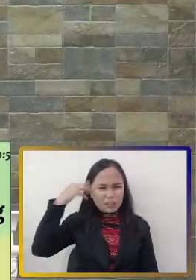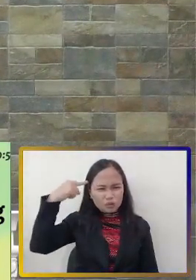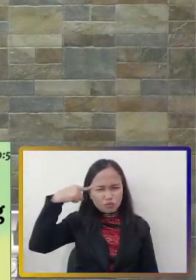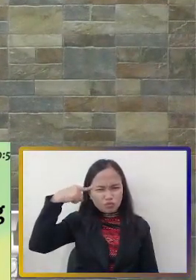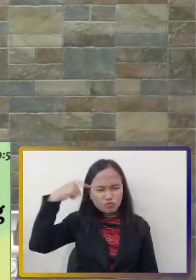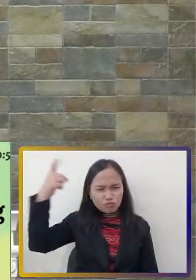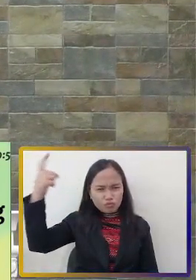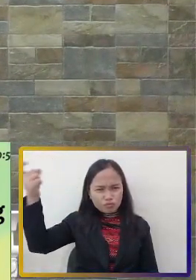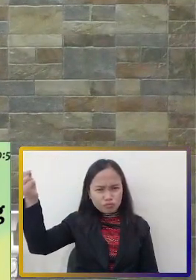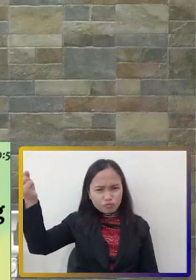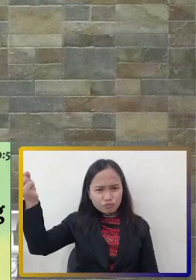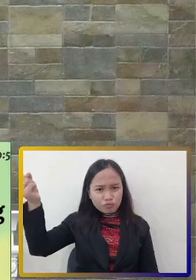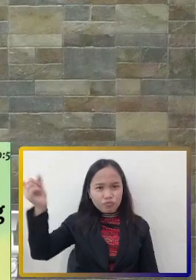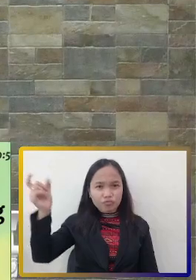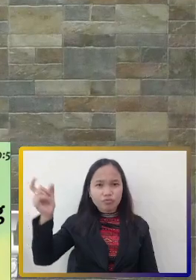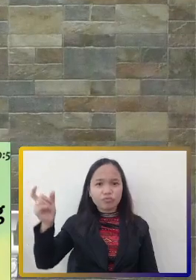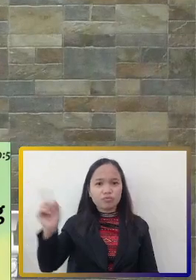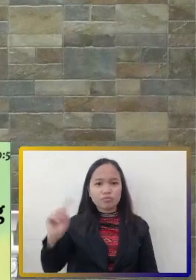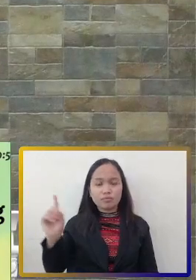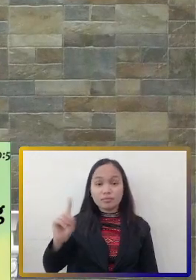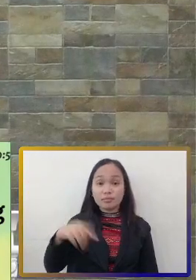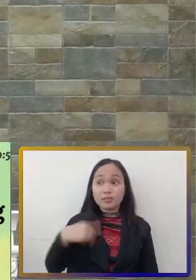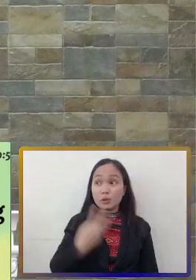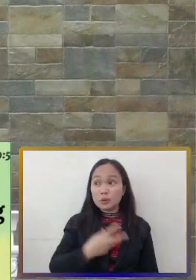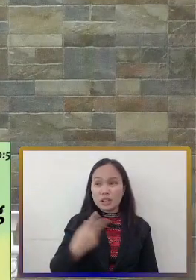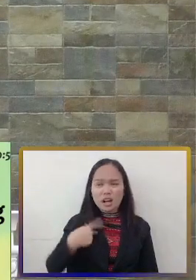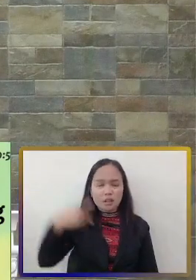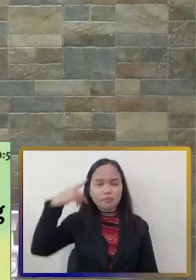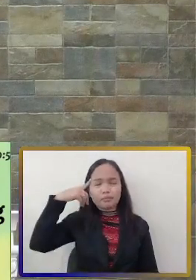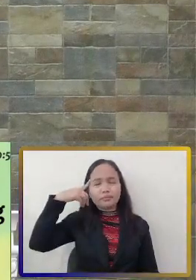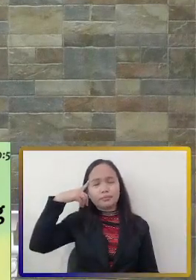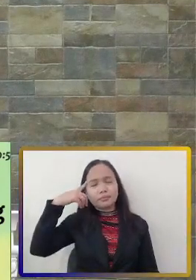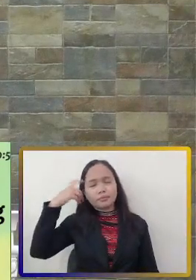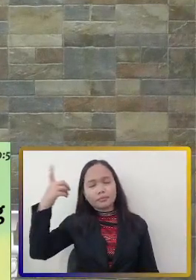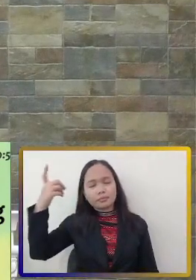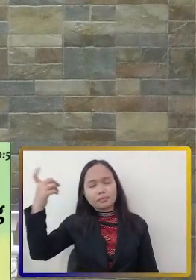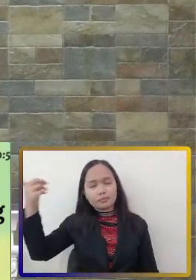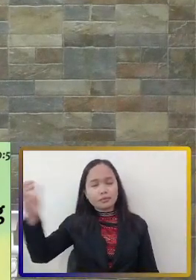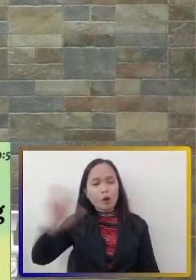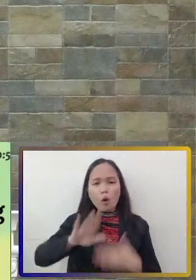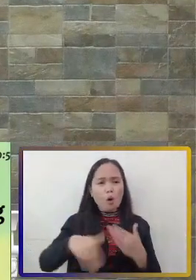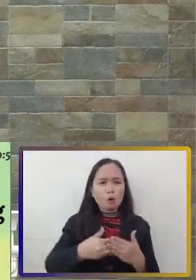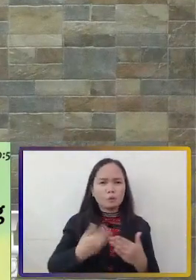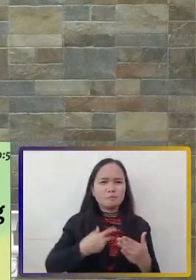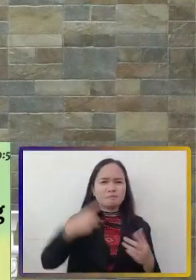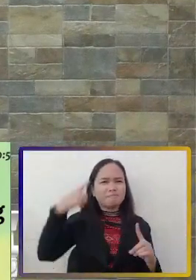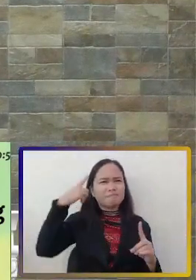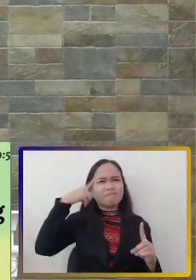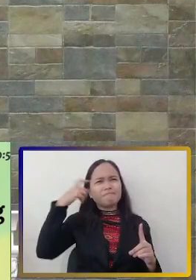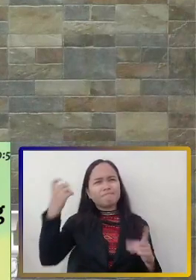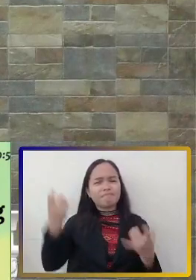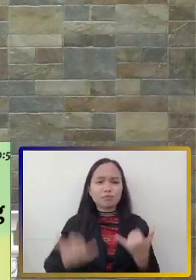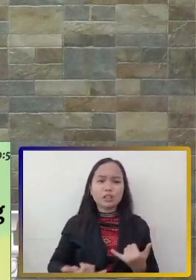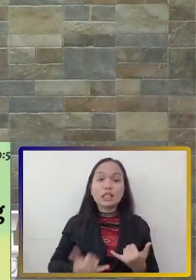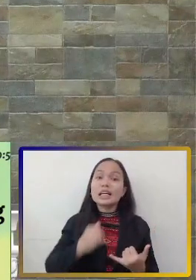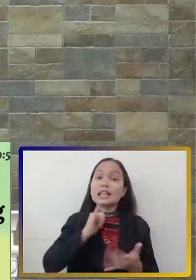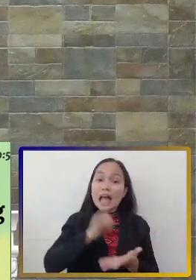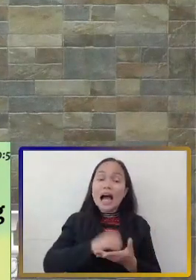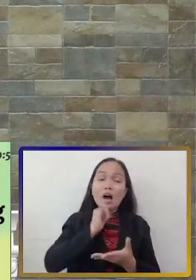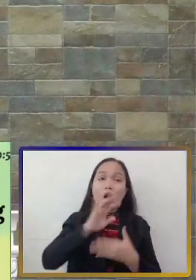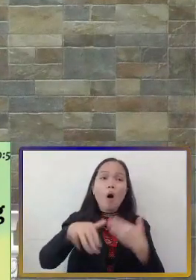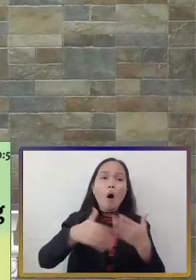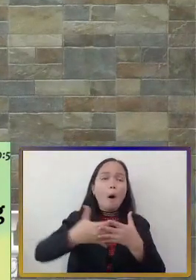in your mind. Yung atin pong imagination, kapatid, yung ating kaisipan ngayon ay storage po